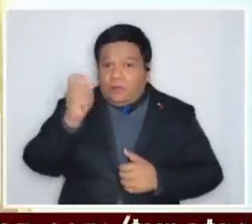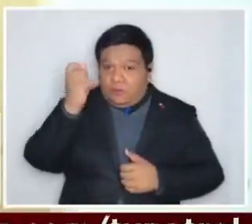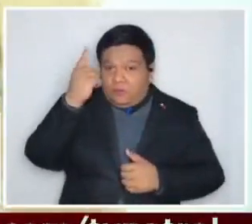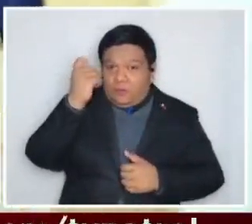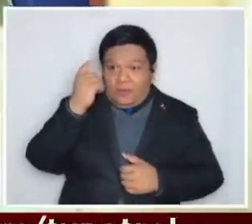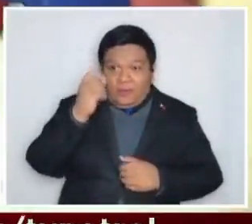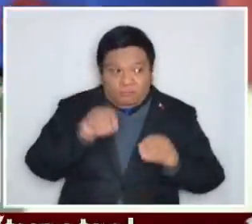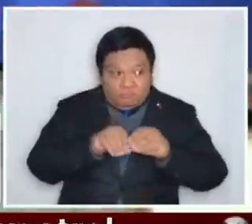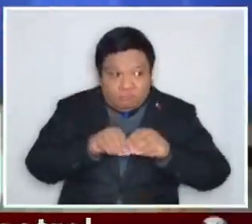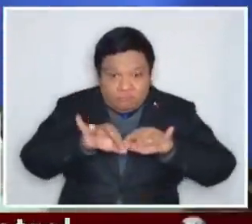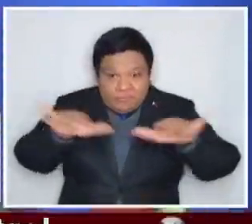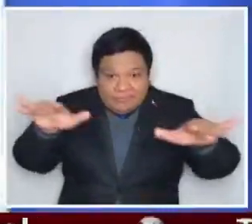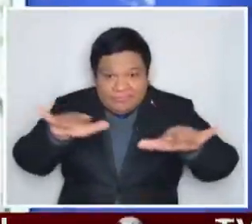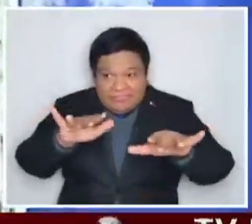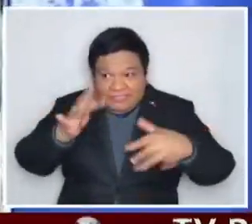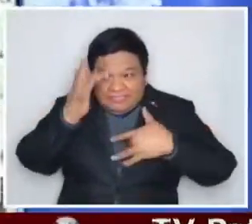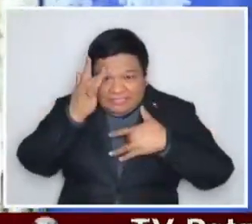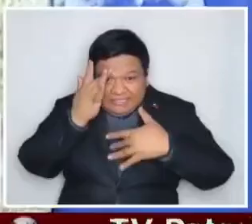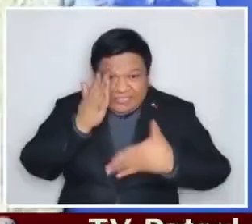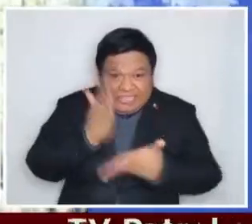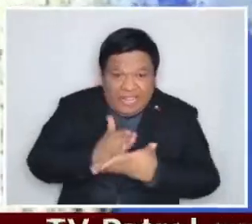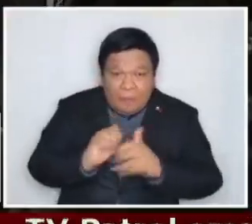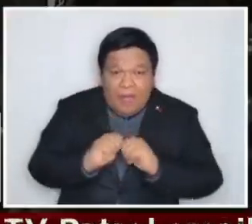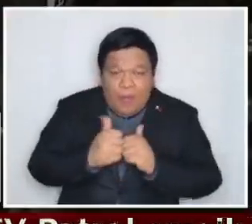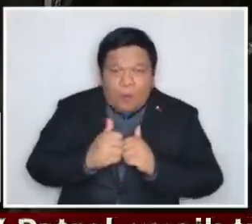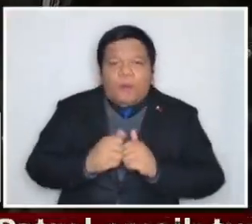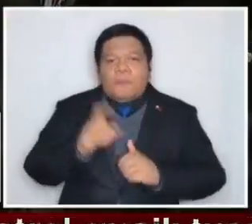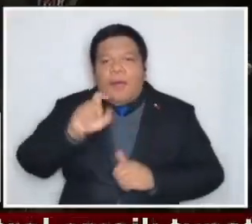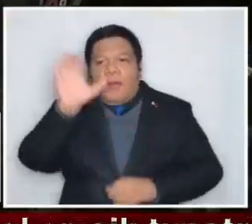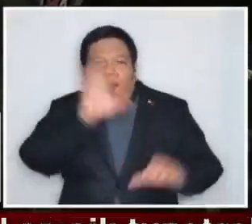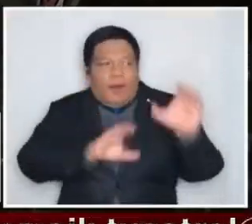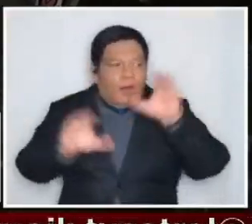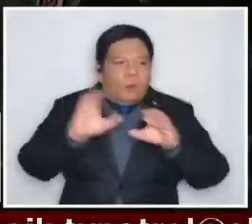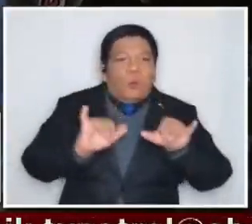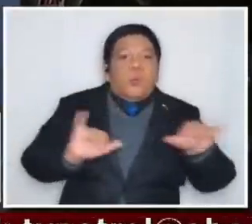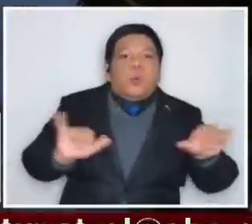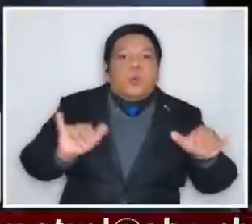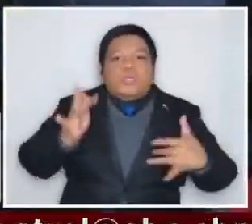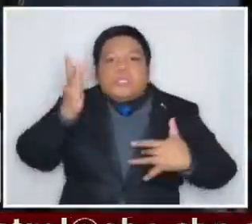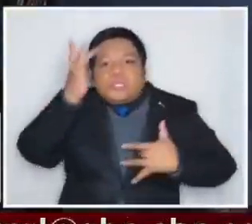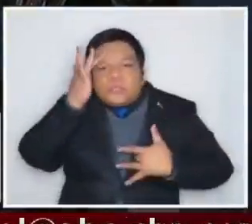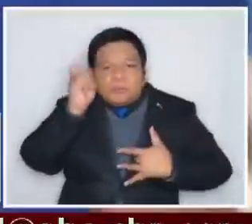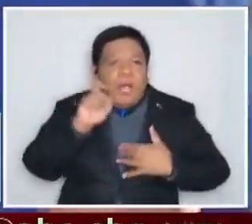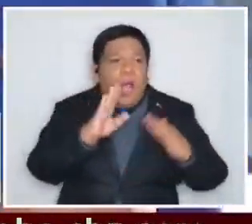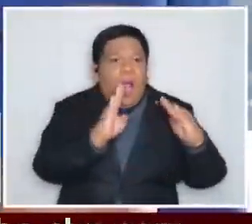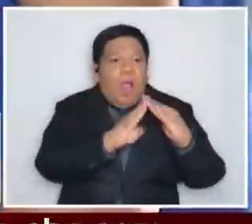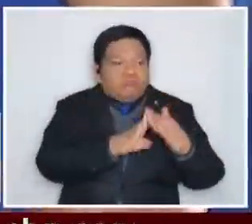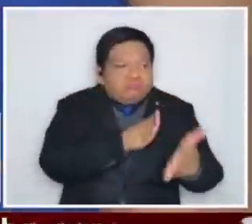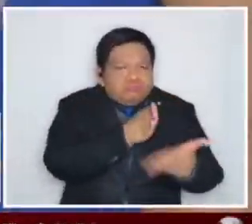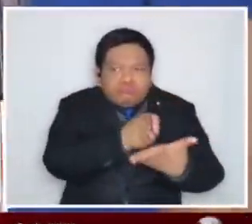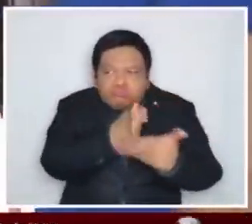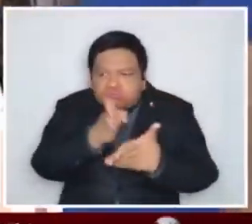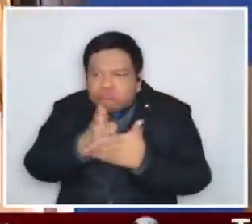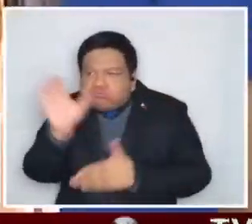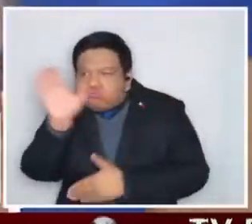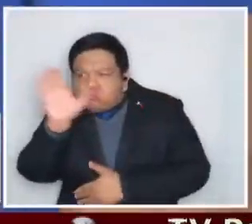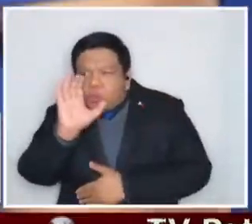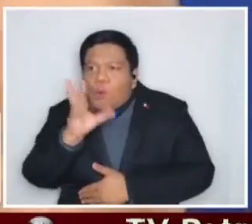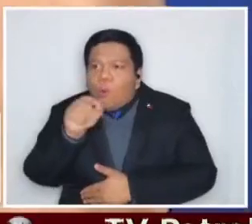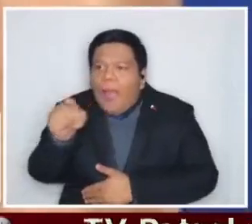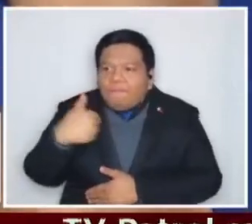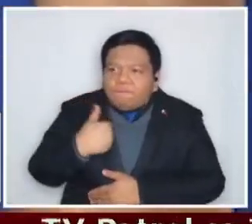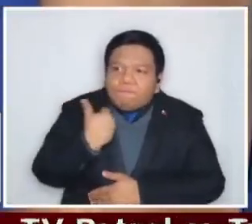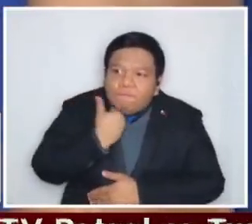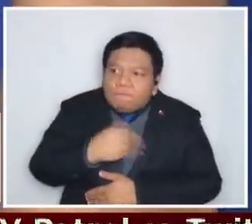ng virus, active case finding ang kailangan. Ito yung pagbabahay-bahay para matukoy kung sino ang mga may sintomas na